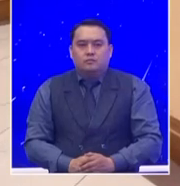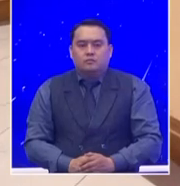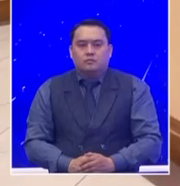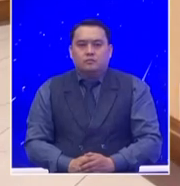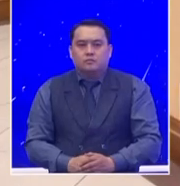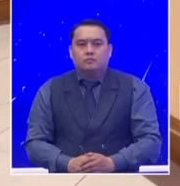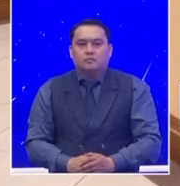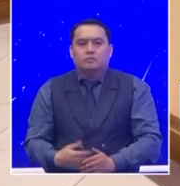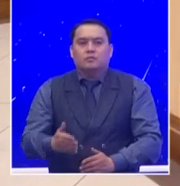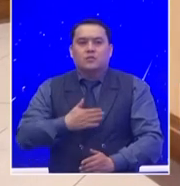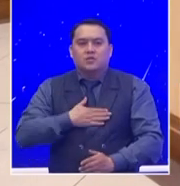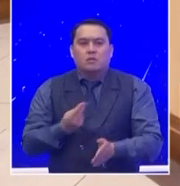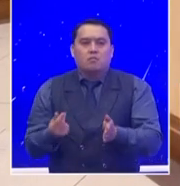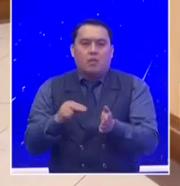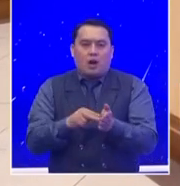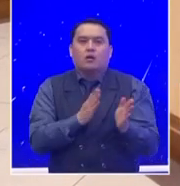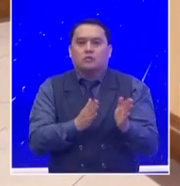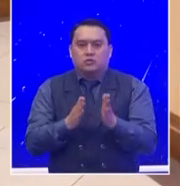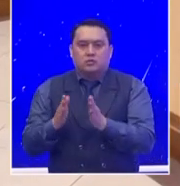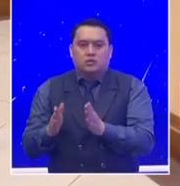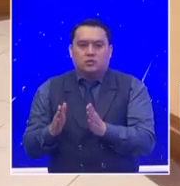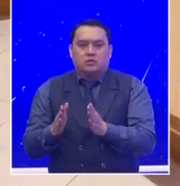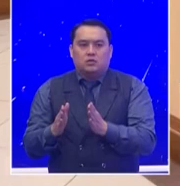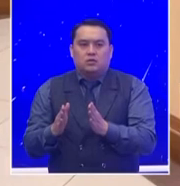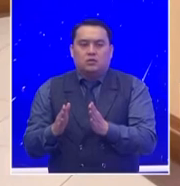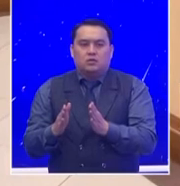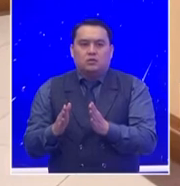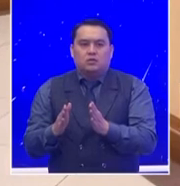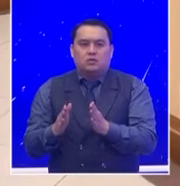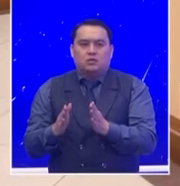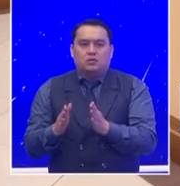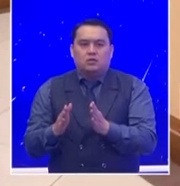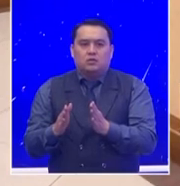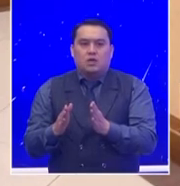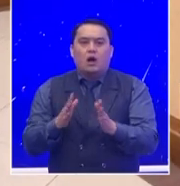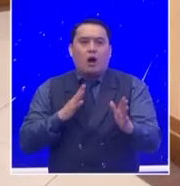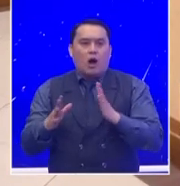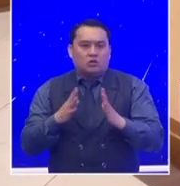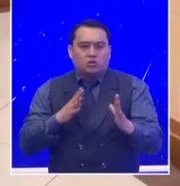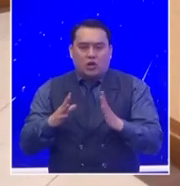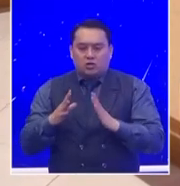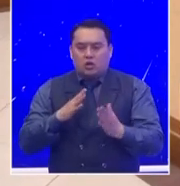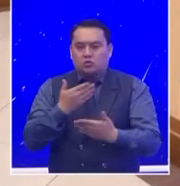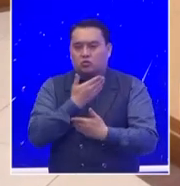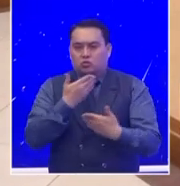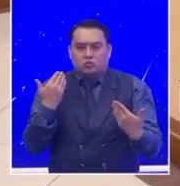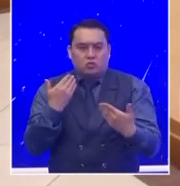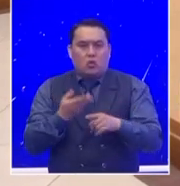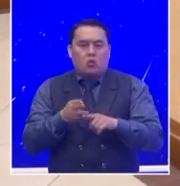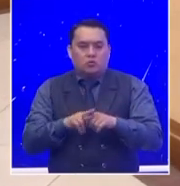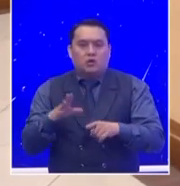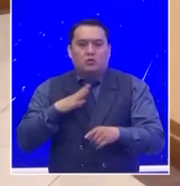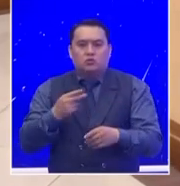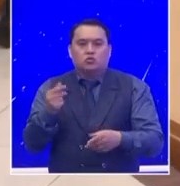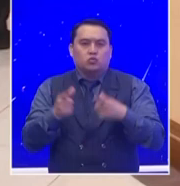Баға енді бұрынғы баға ұсталып тұр. Енді жаңа искусственный ажиотаж болмаса, сол баға мен сатылып жүре береді.